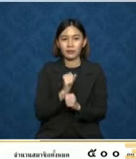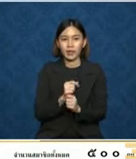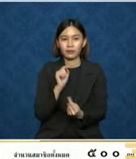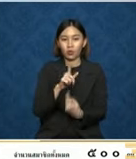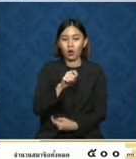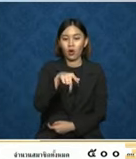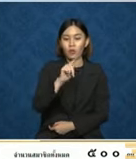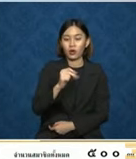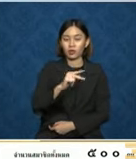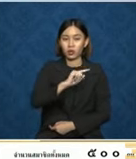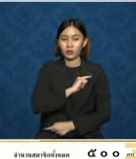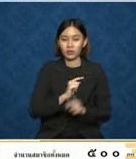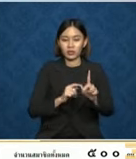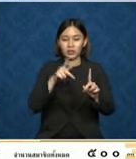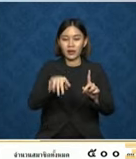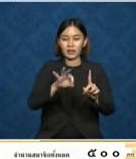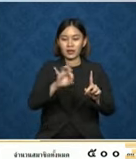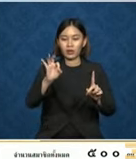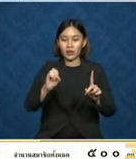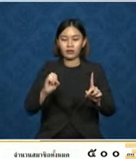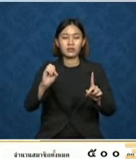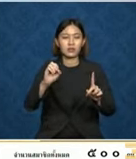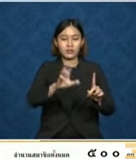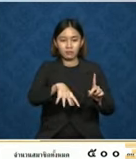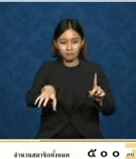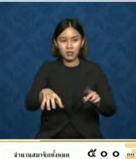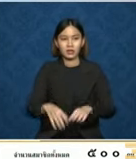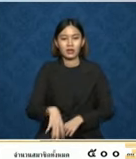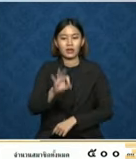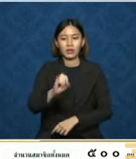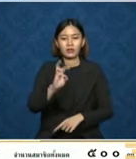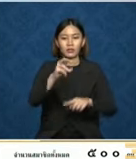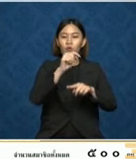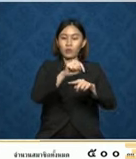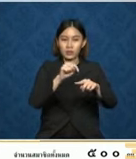อปท. 1,990 แห่งหรือคิดเป็น